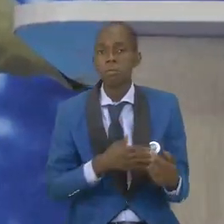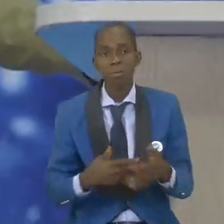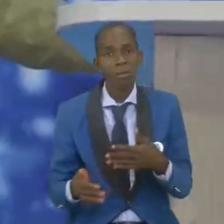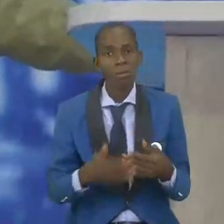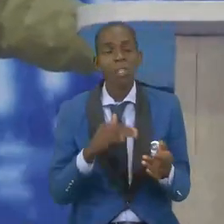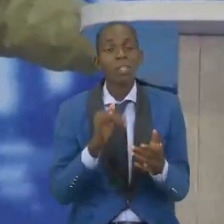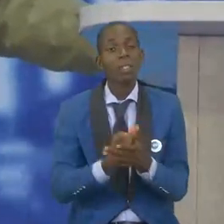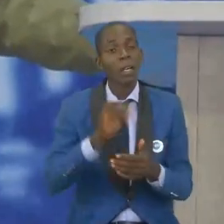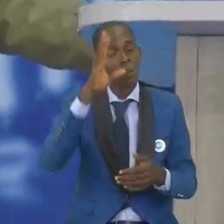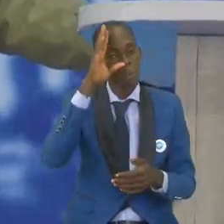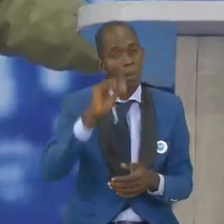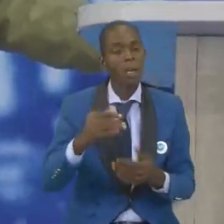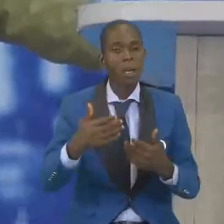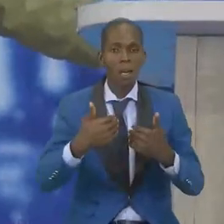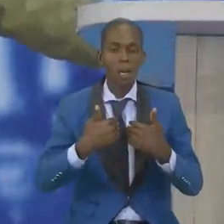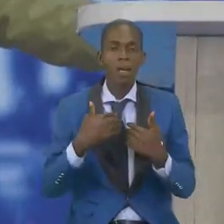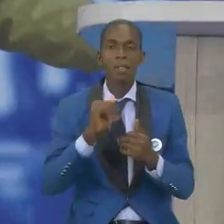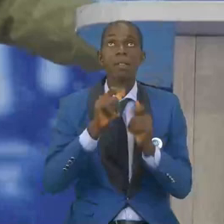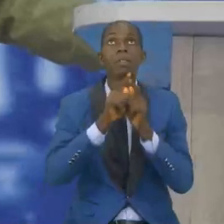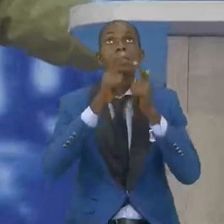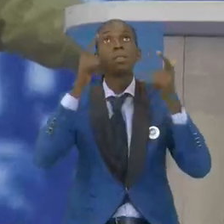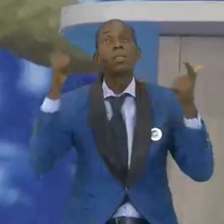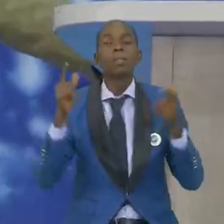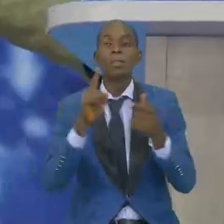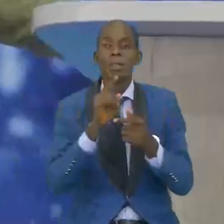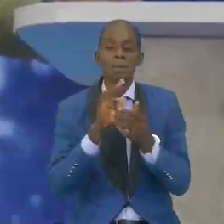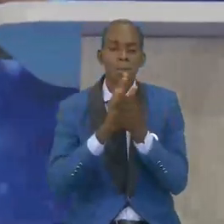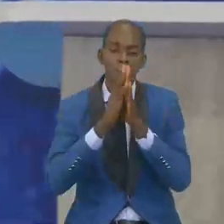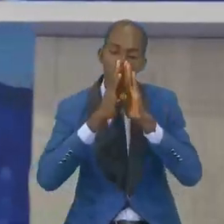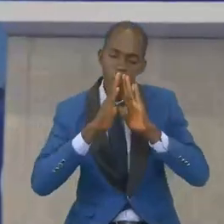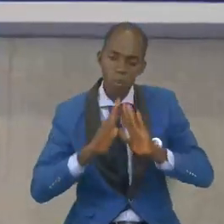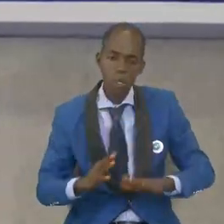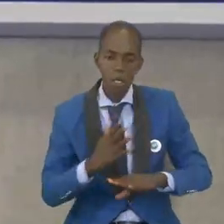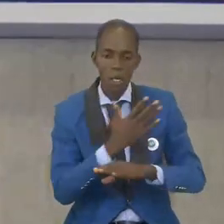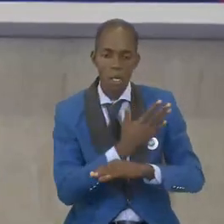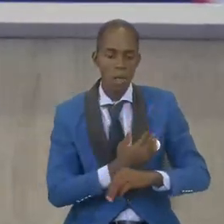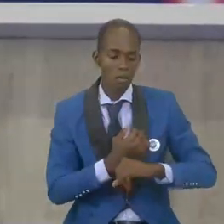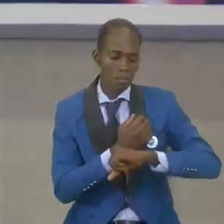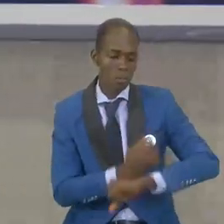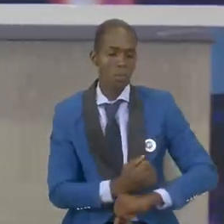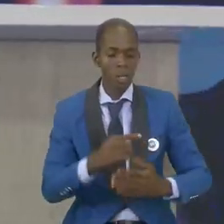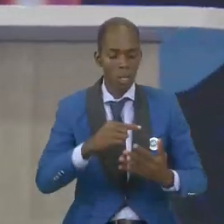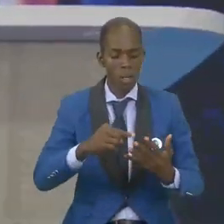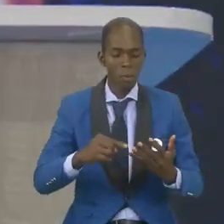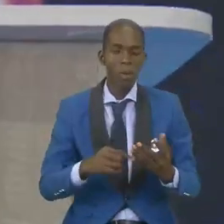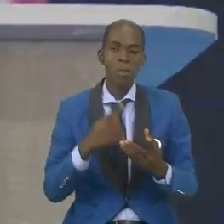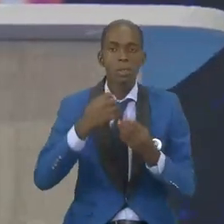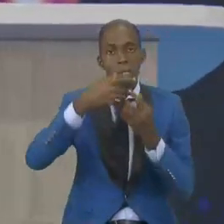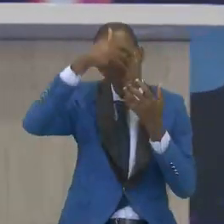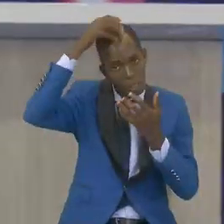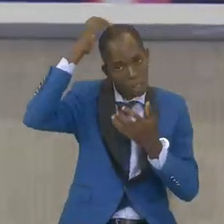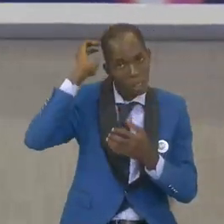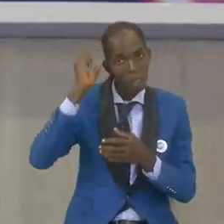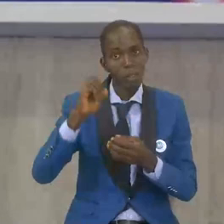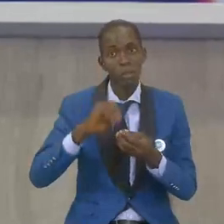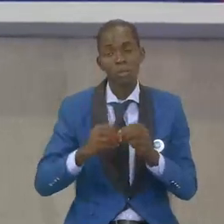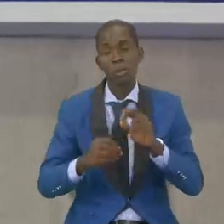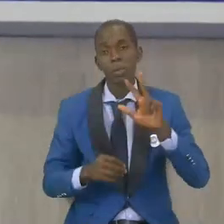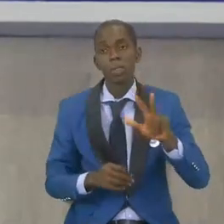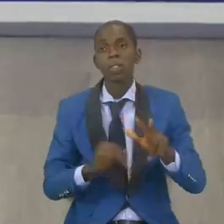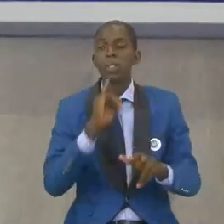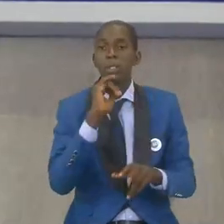pour le dévorer dans le noir. Tout de même, il avait une paix étonnante et sa protection